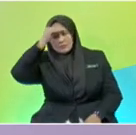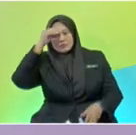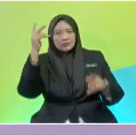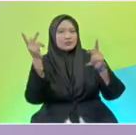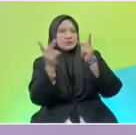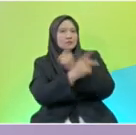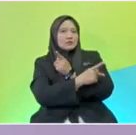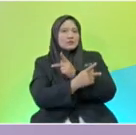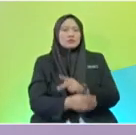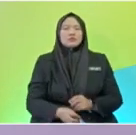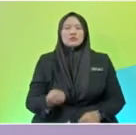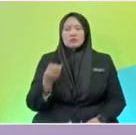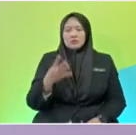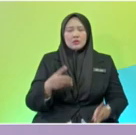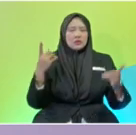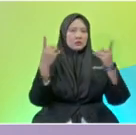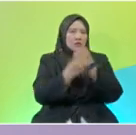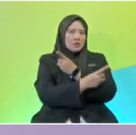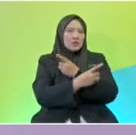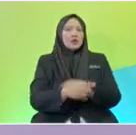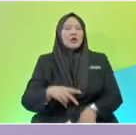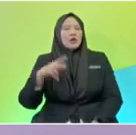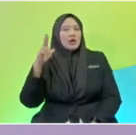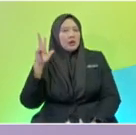18 dan juga